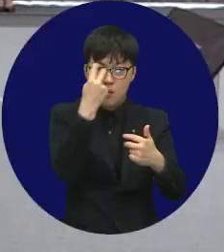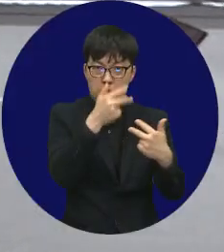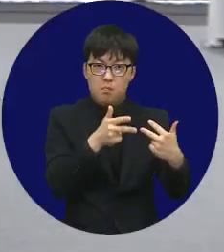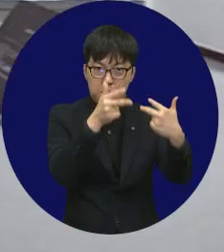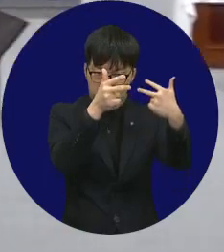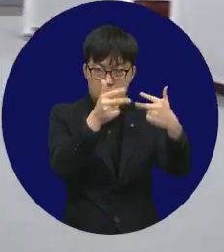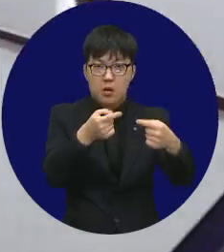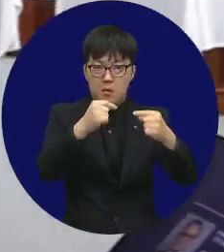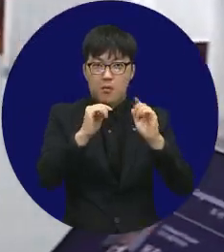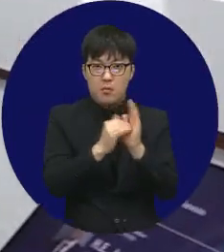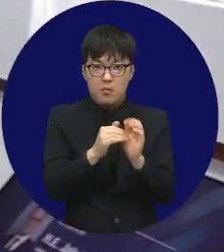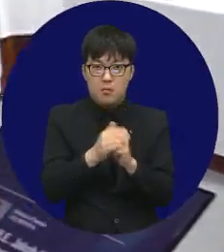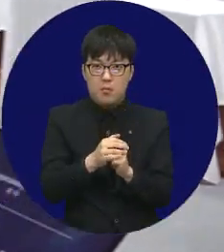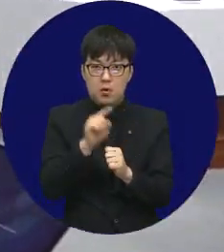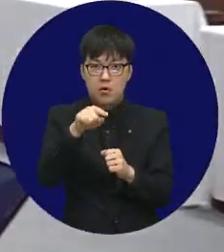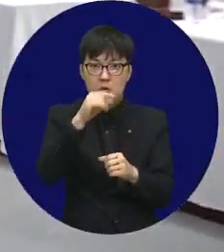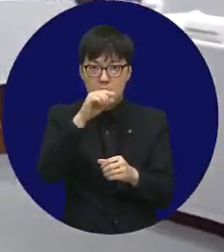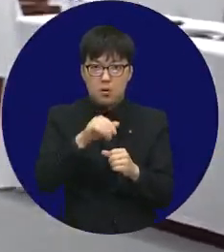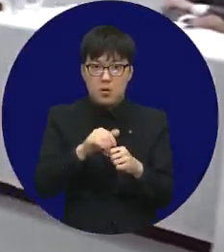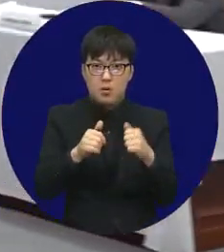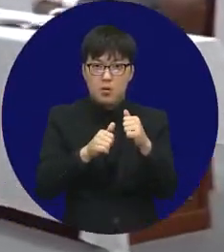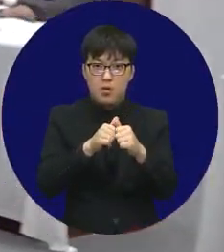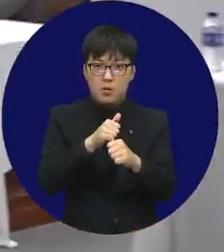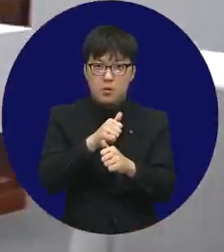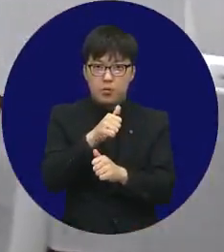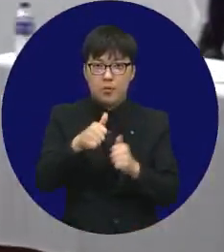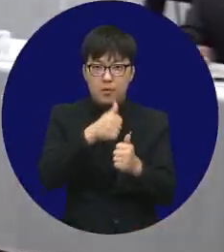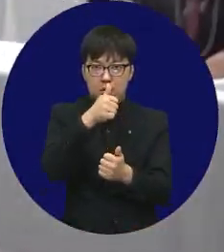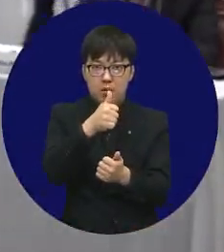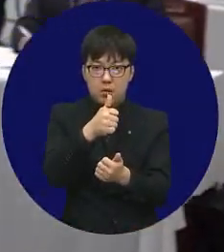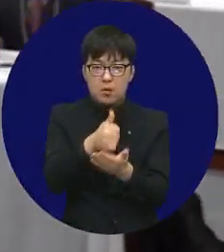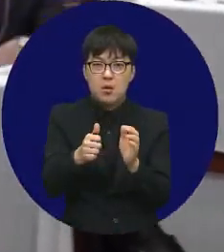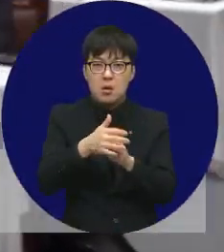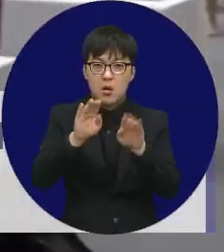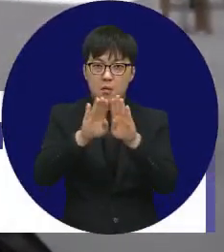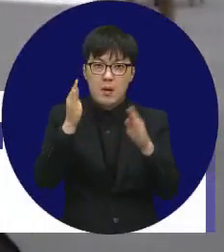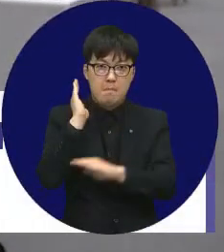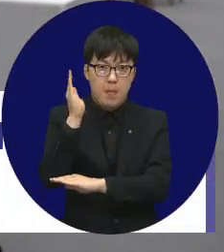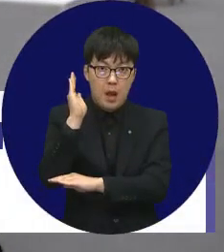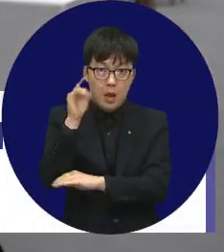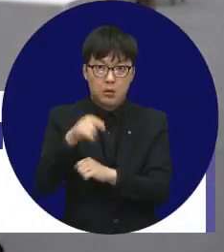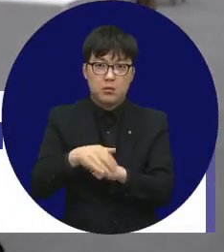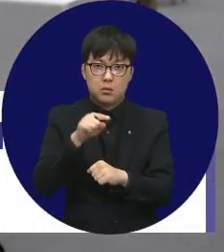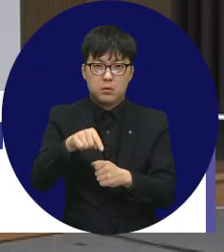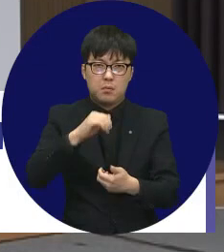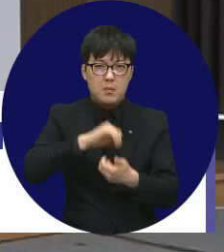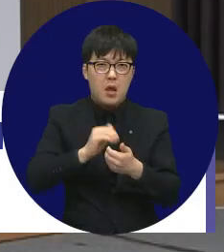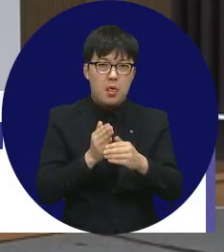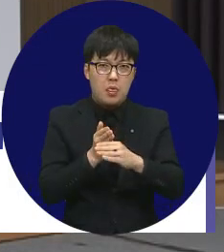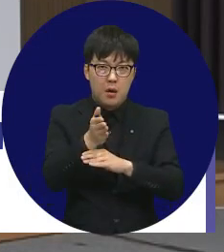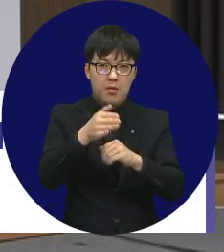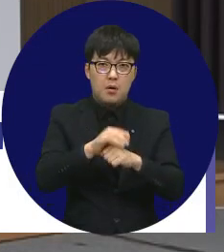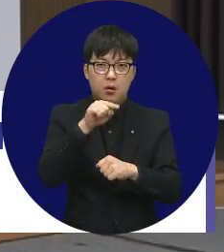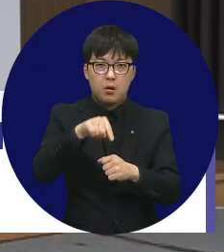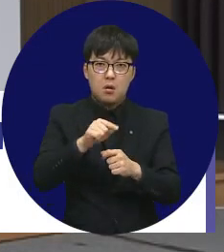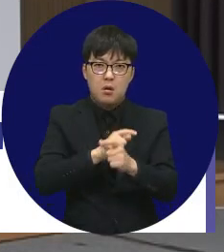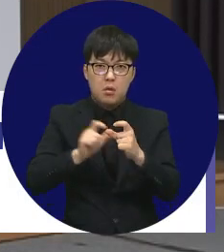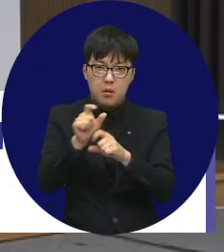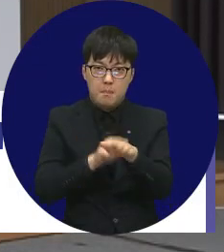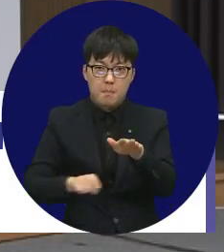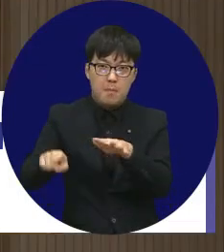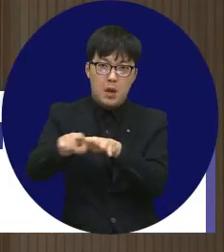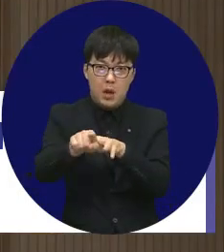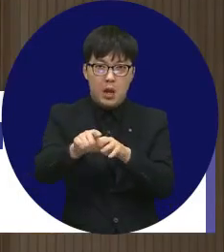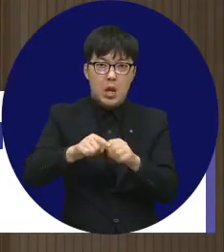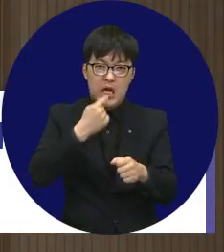조혜주 중앙선거관리위원회 상임위원의 개회사를 모두 연 이번 포럼은 한계를 넘어 민주주의는 한 걸음 더 나아간다라는